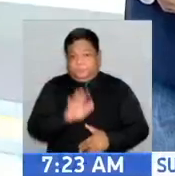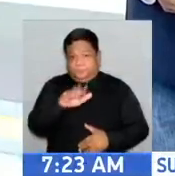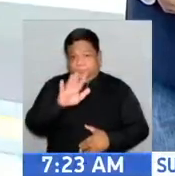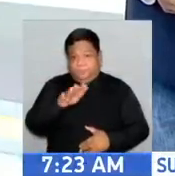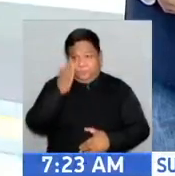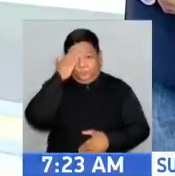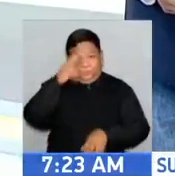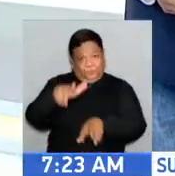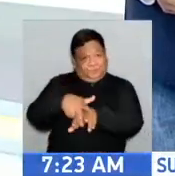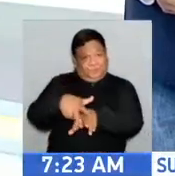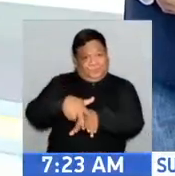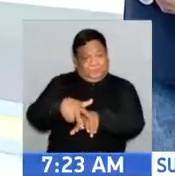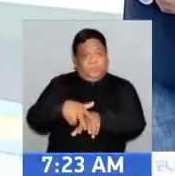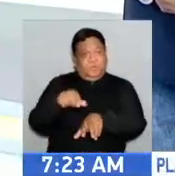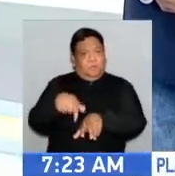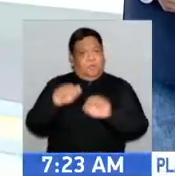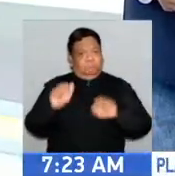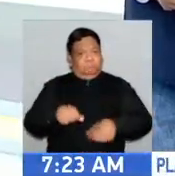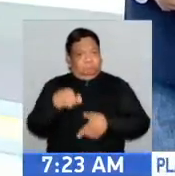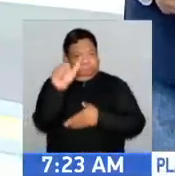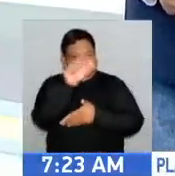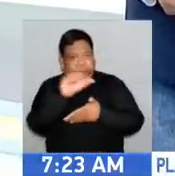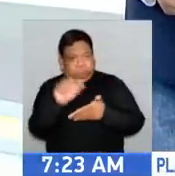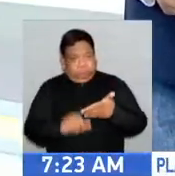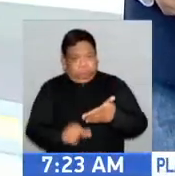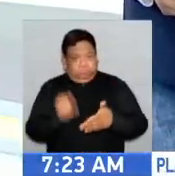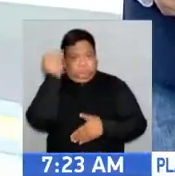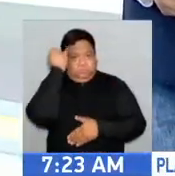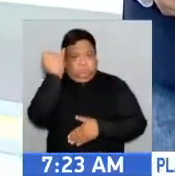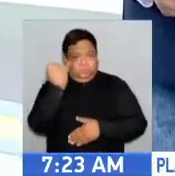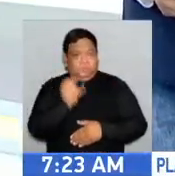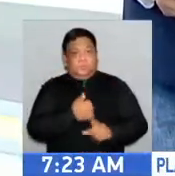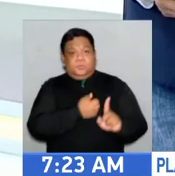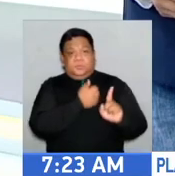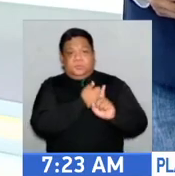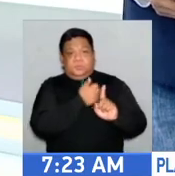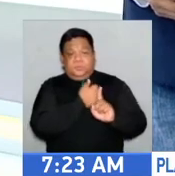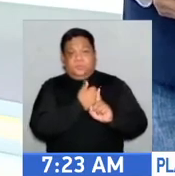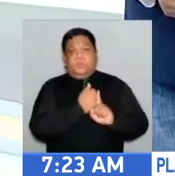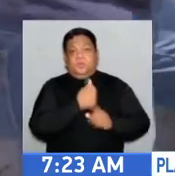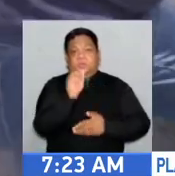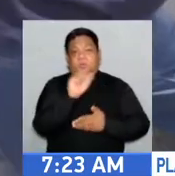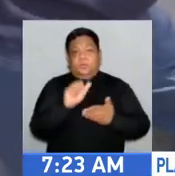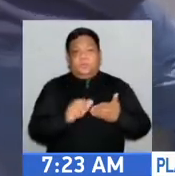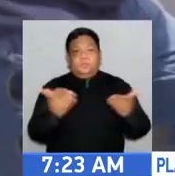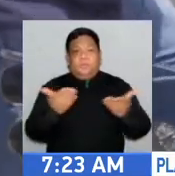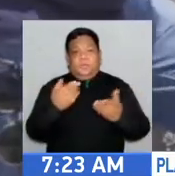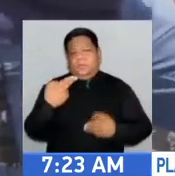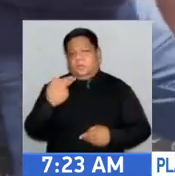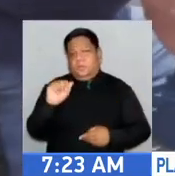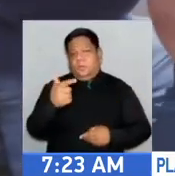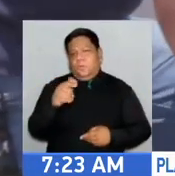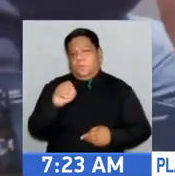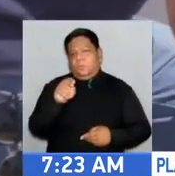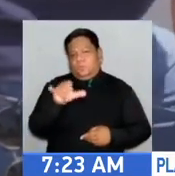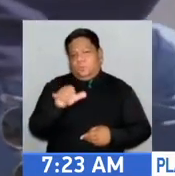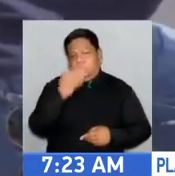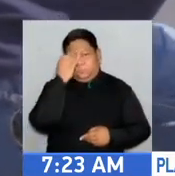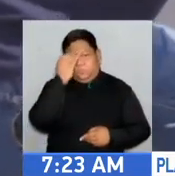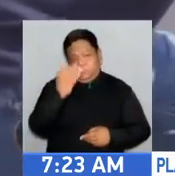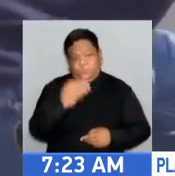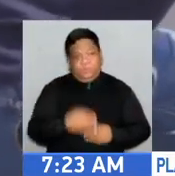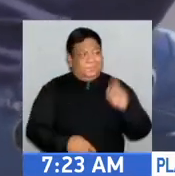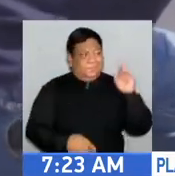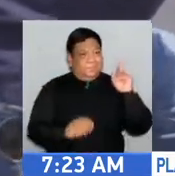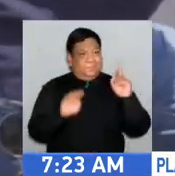art. Yan po ang obra ng isang junk artist mula sa Hagoni, Bulacan. Si Mar Perez, kumukuha po siya ng mga